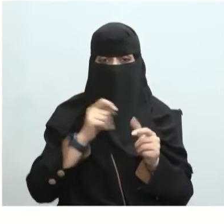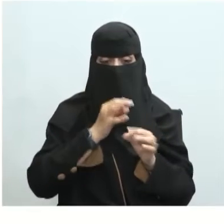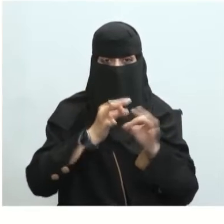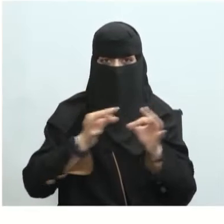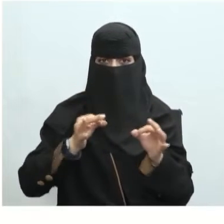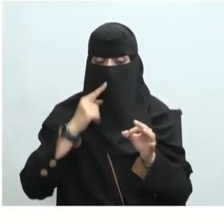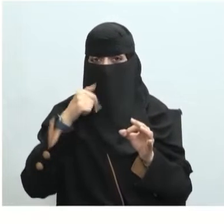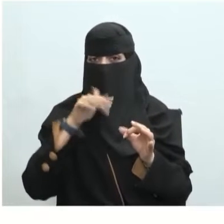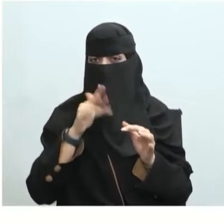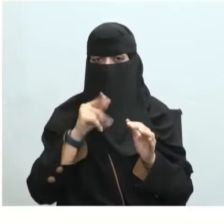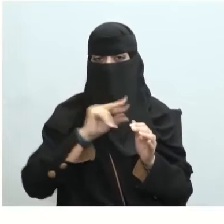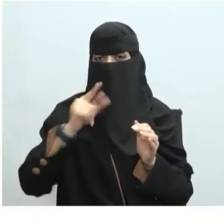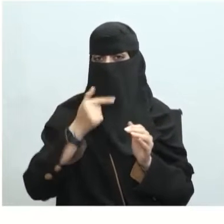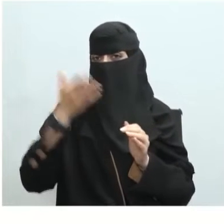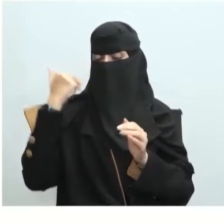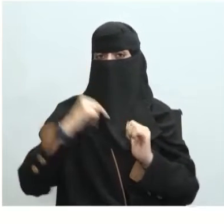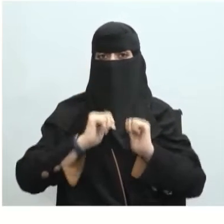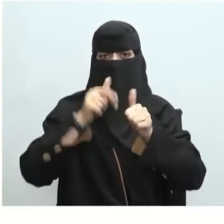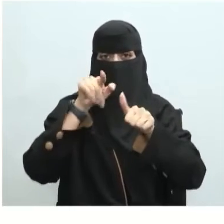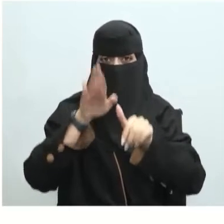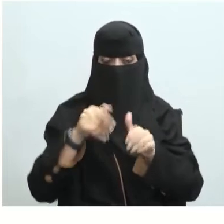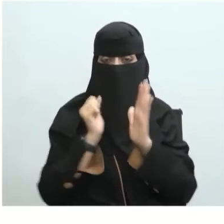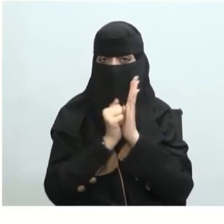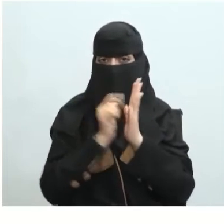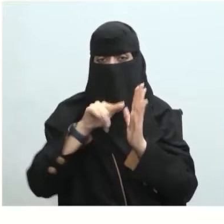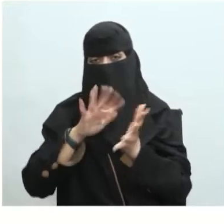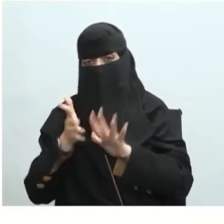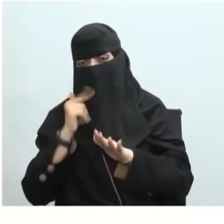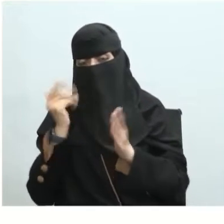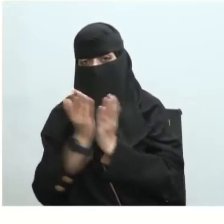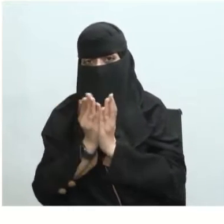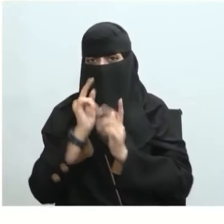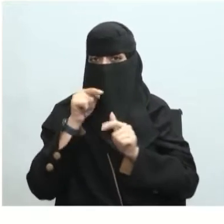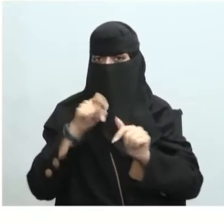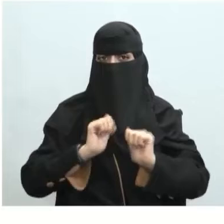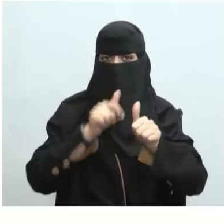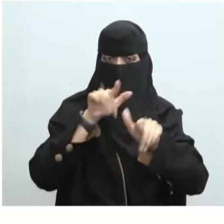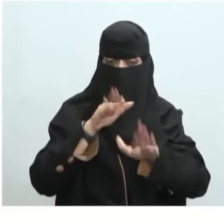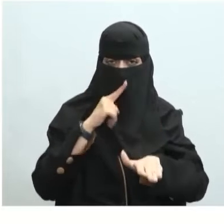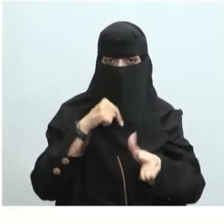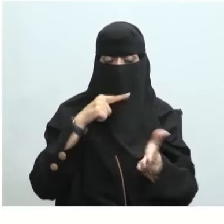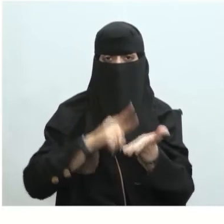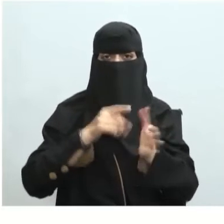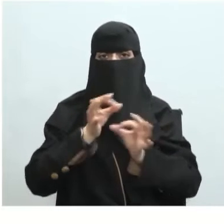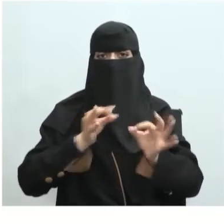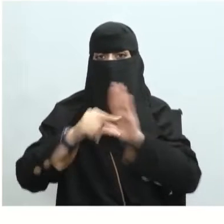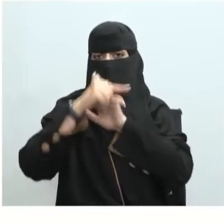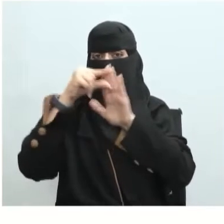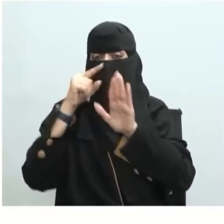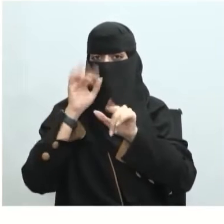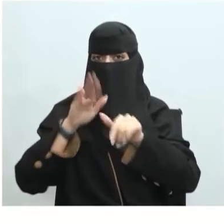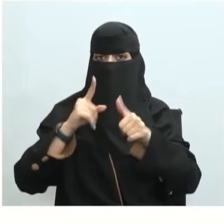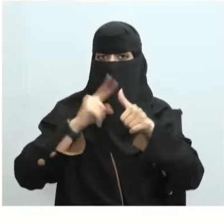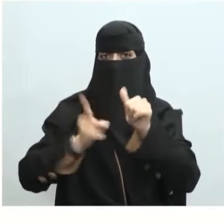الان مخطط كما قيلك نشاط ذاتي بامكانك انت ان تقوم به في منزلك او في مدرستك صمم مخططا لمقال احد العناوين الاتيه